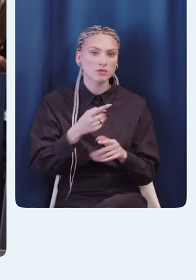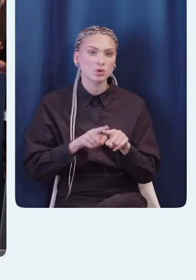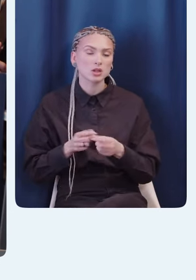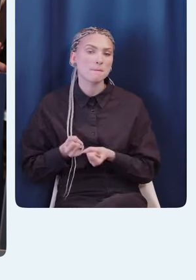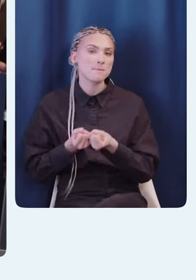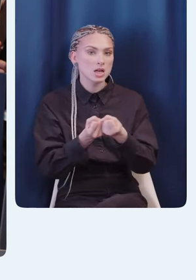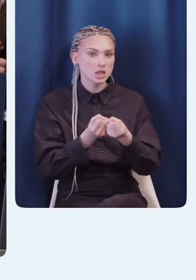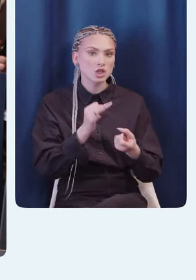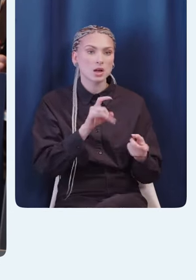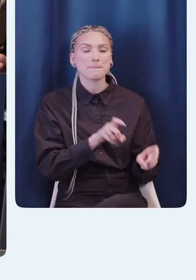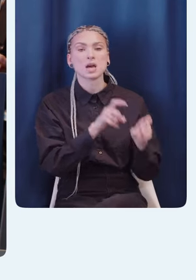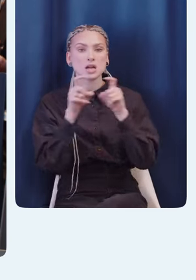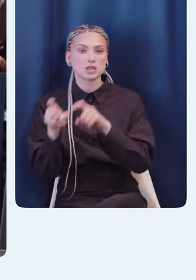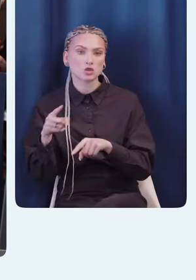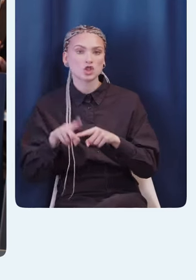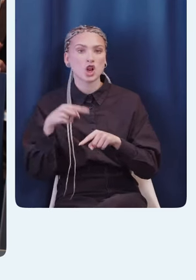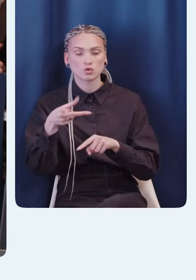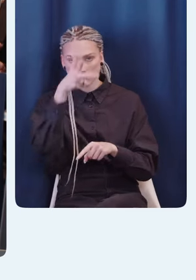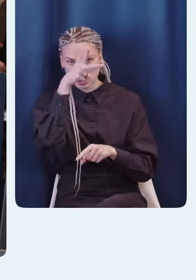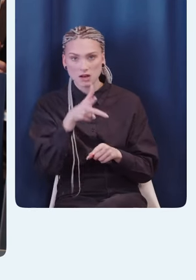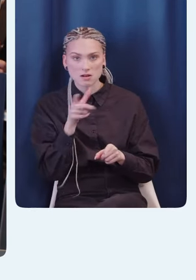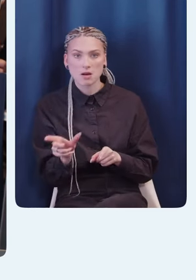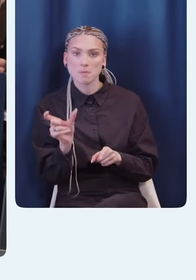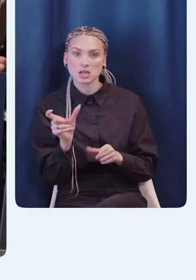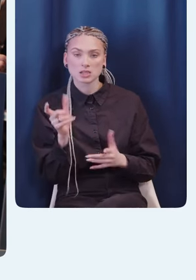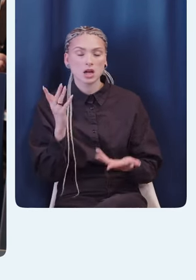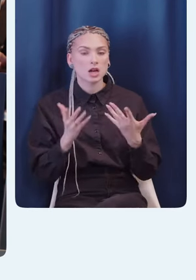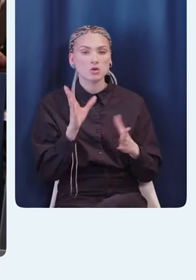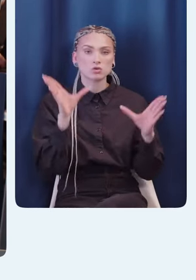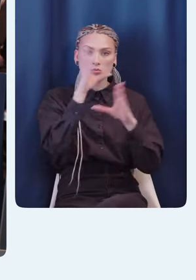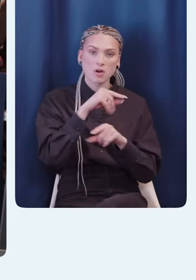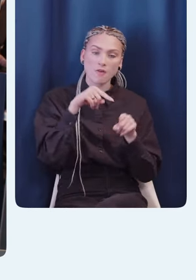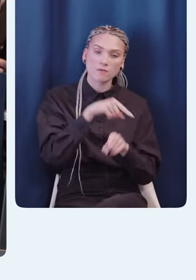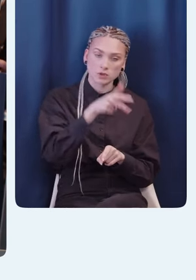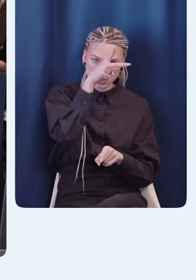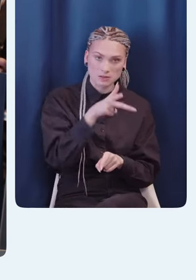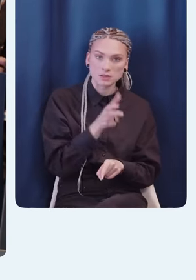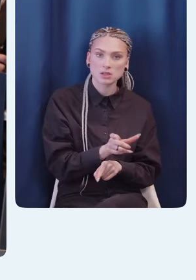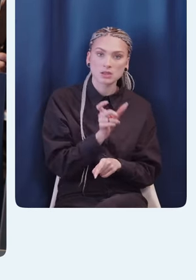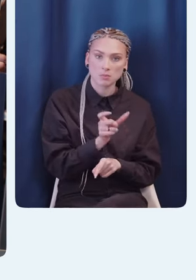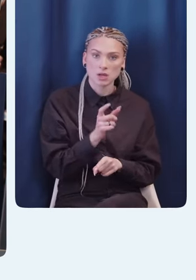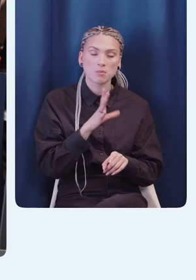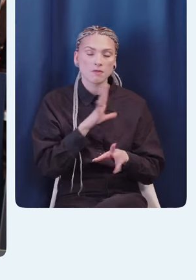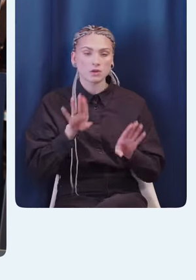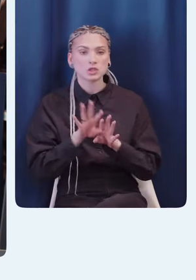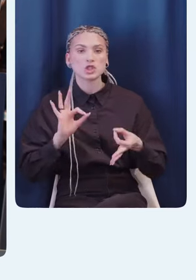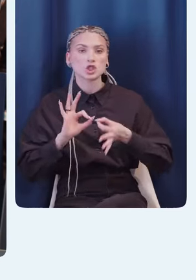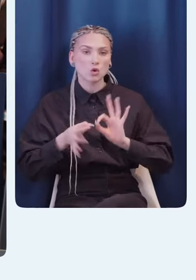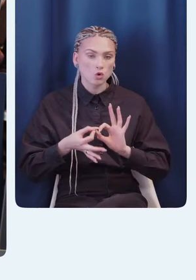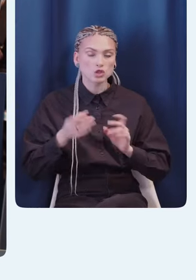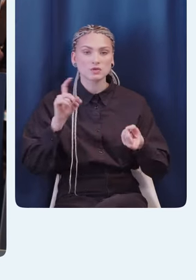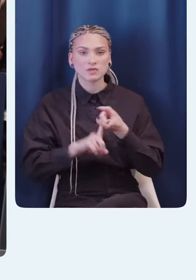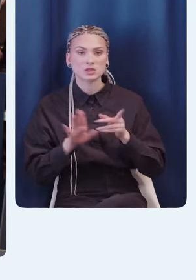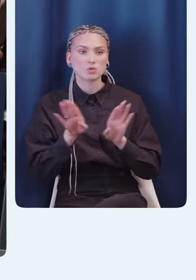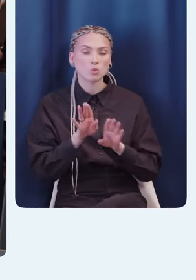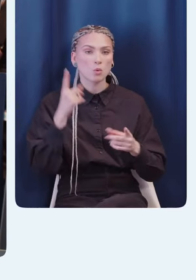поддержки, переносить ее на другой квартал, либо как-то успевать в этом. В общем, вот бывают такие сложности, вот связанные именно с таким